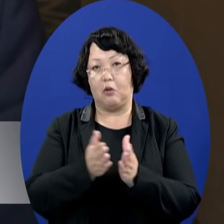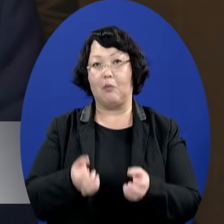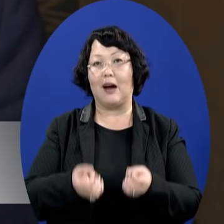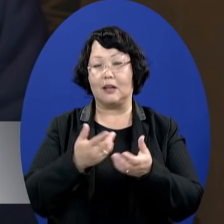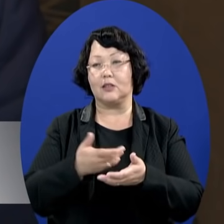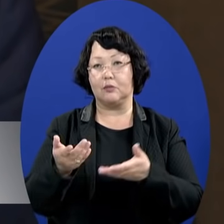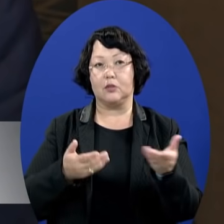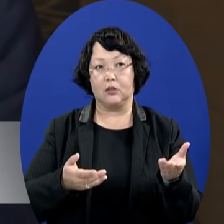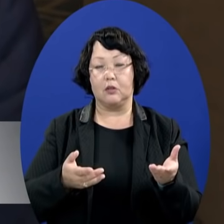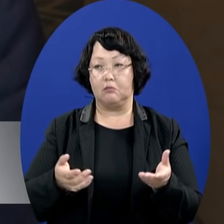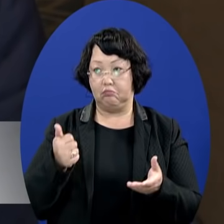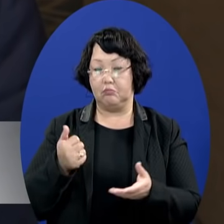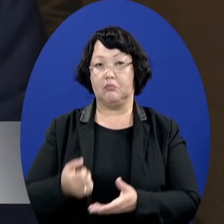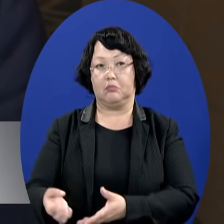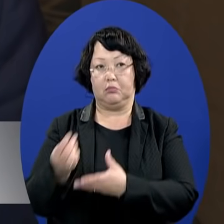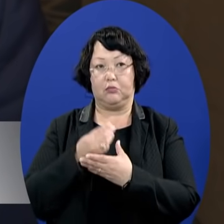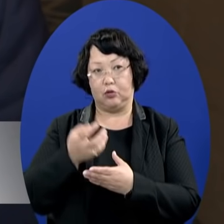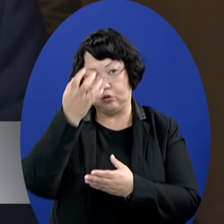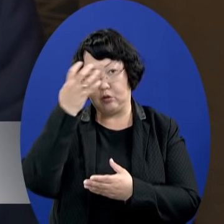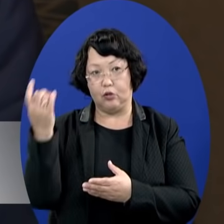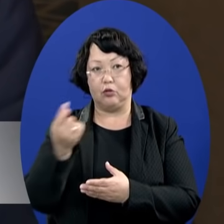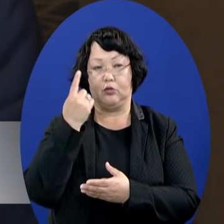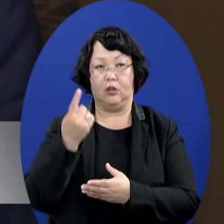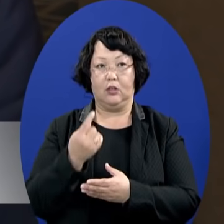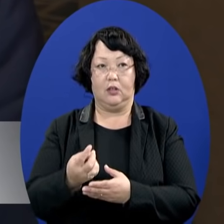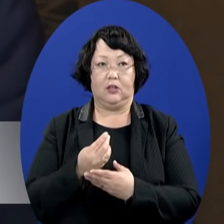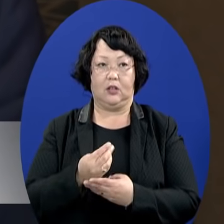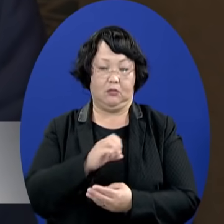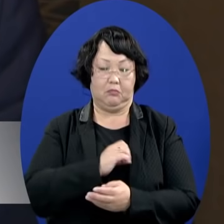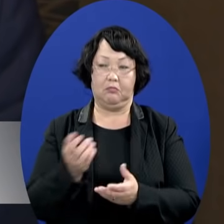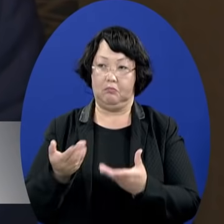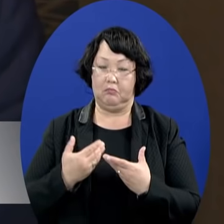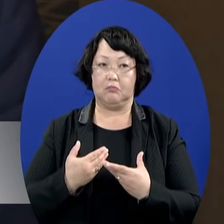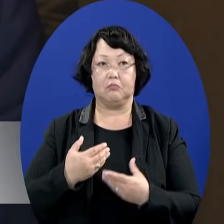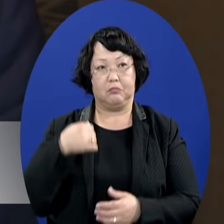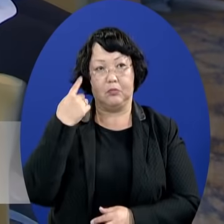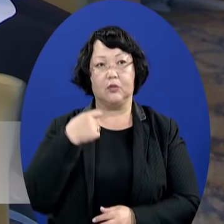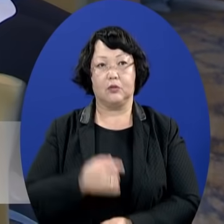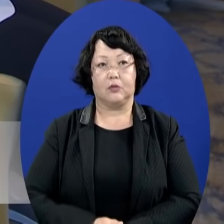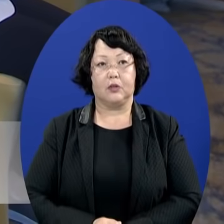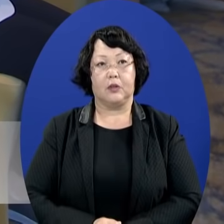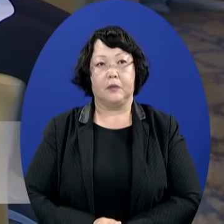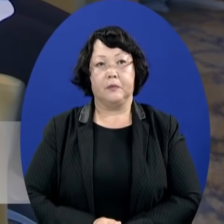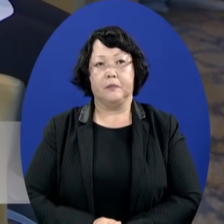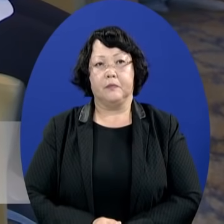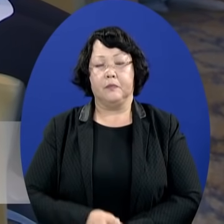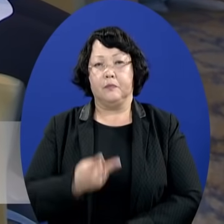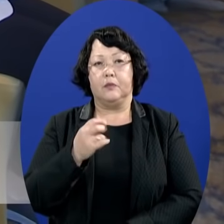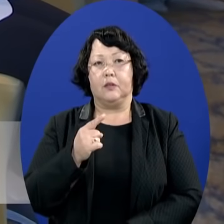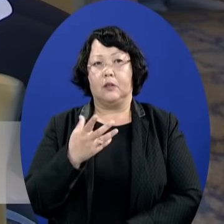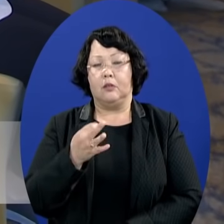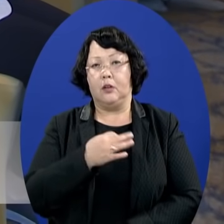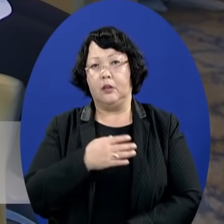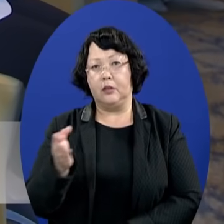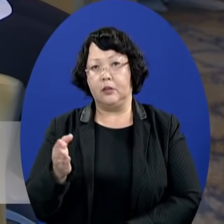энэ одон медалийг төрийн дээд одоо одон гүртэж байгаа баха гэж ингэж найдаж байна. 2015 оноос хойш